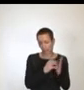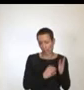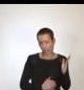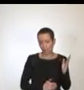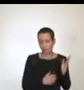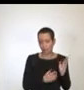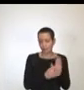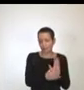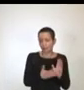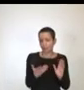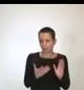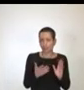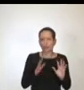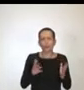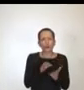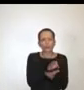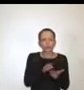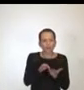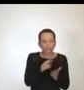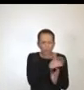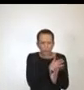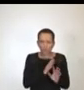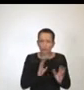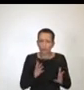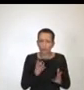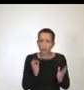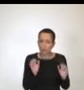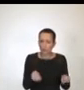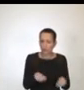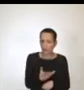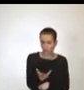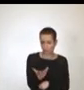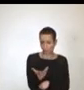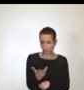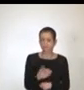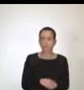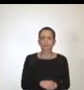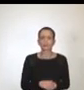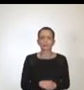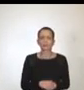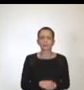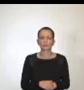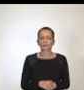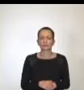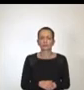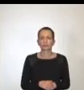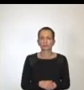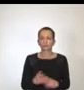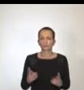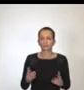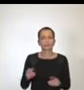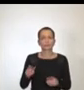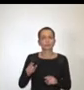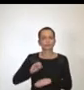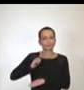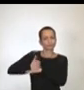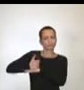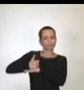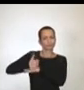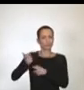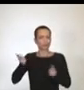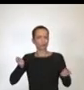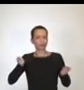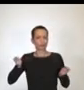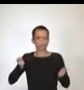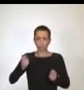qui a rendu possible la mise en œuvre de cette stratégie, à savoir une importante défaillance de la gouvernance, qui